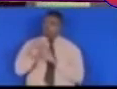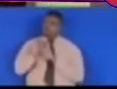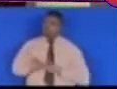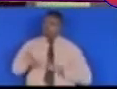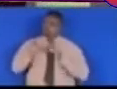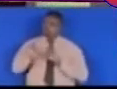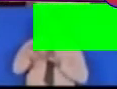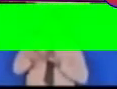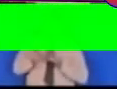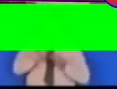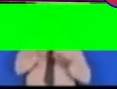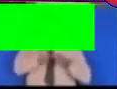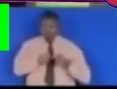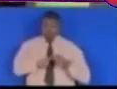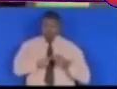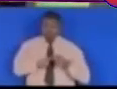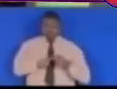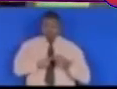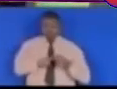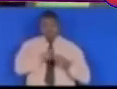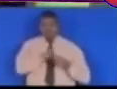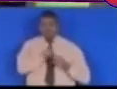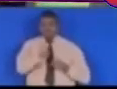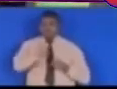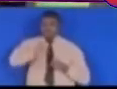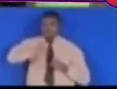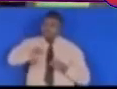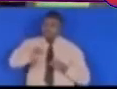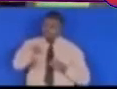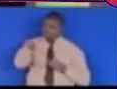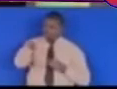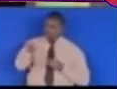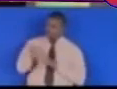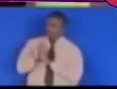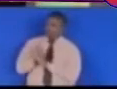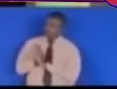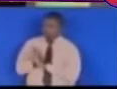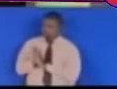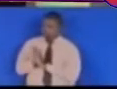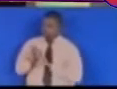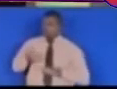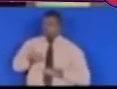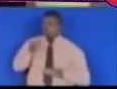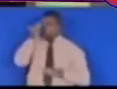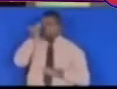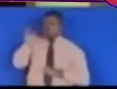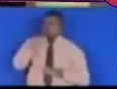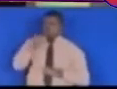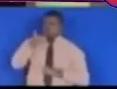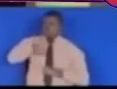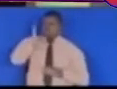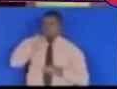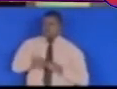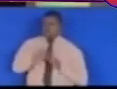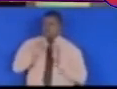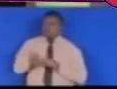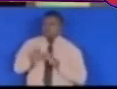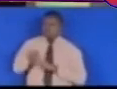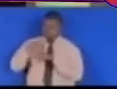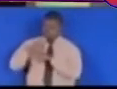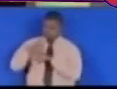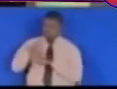lakini ni mshukuru sana Mheshimiwa Hawa Mchafu kutaka kujua ni lini serikali itapeleka walimu wa sayansi